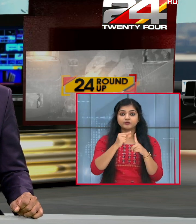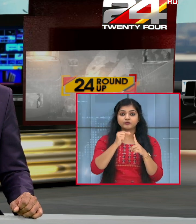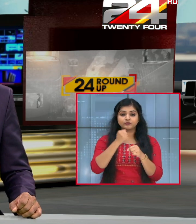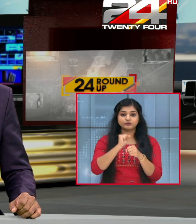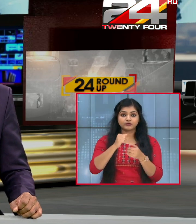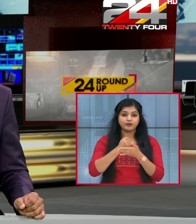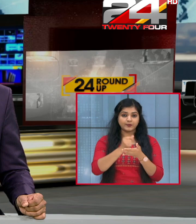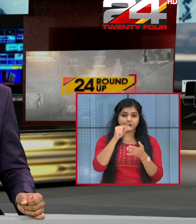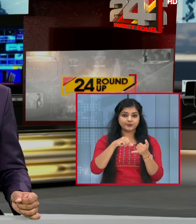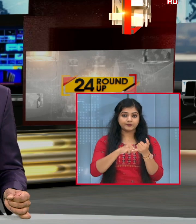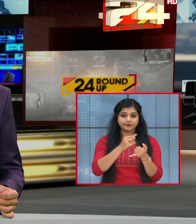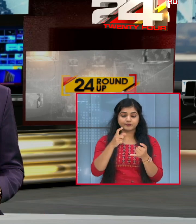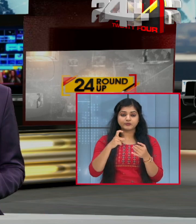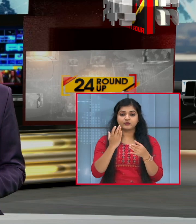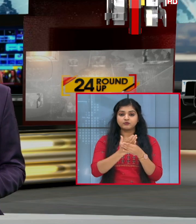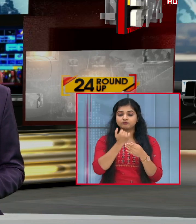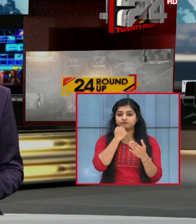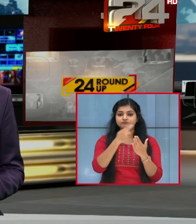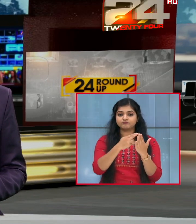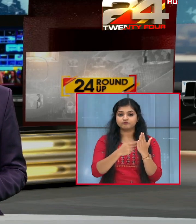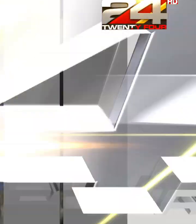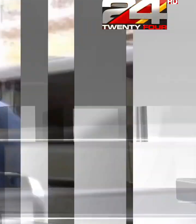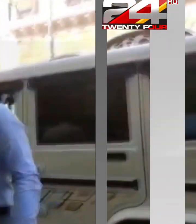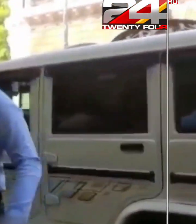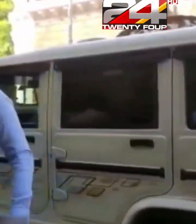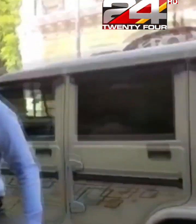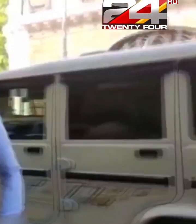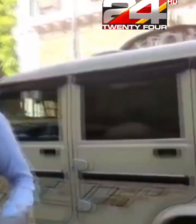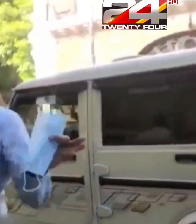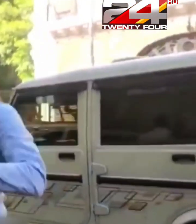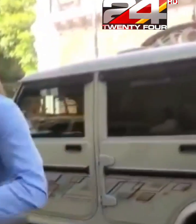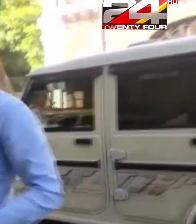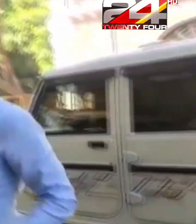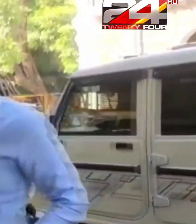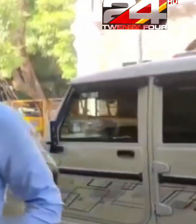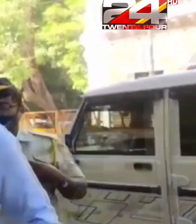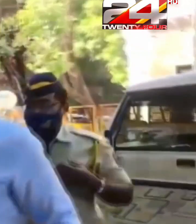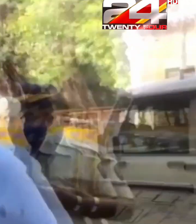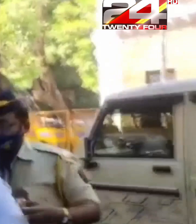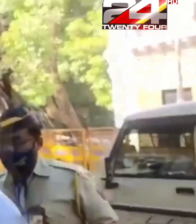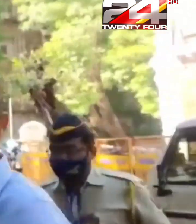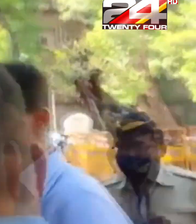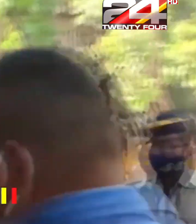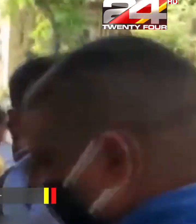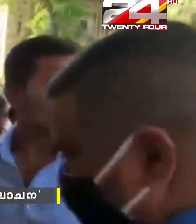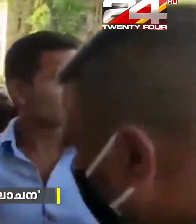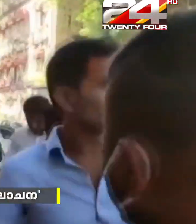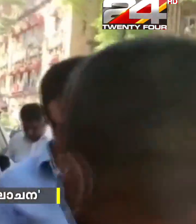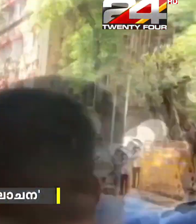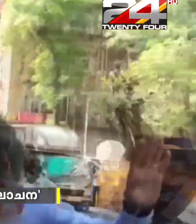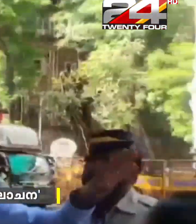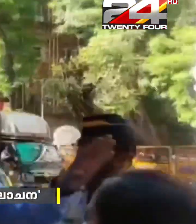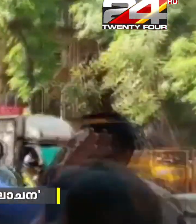സഹായി സാൻവിൽ ഡിസൂസ എന്നിവരും കേസിൽ പ്രതികളാണ്. മുൻ നാർക്കോട്ടിക് കൺട്രോൾ ബ്യൂറോ മേധാവി സമീർ വാങ്കടയുടെ ക്രമക്കേടുകൾ